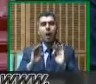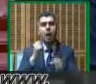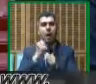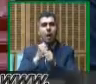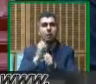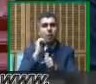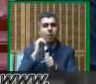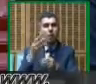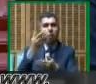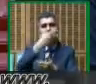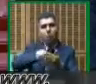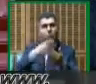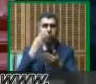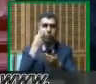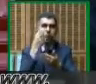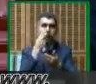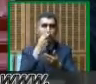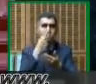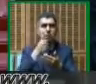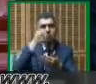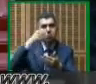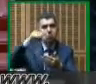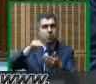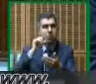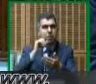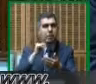ومنفتح مع هامش واسع من حرية الإعلام